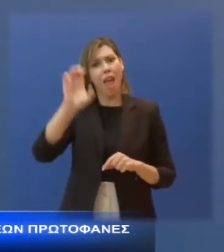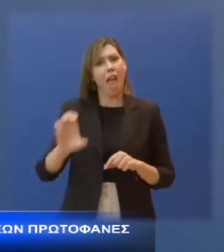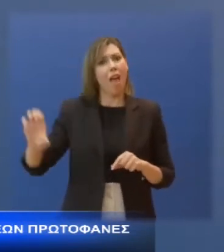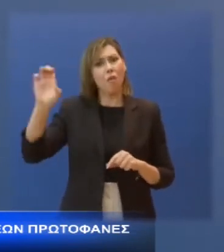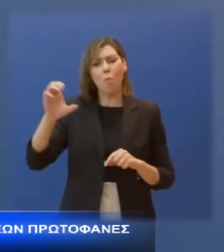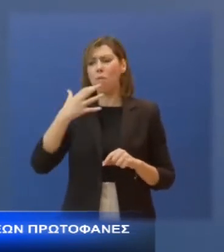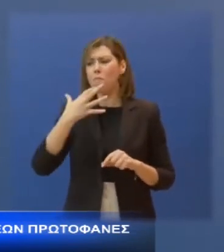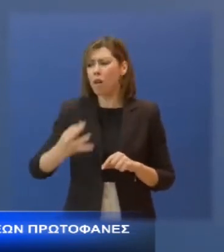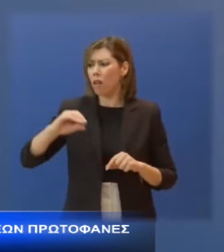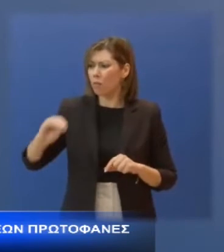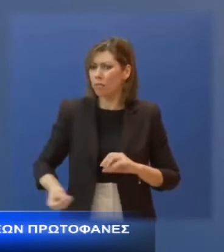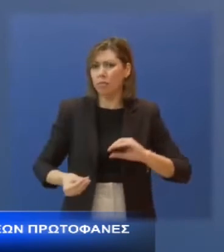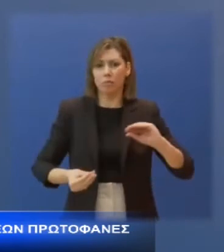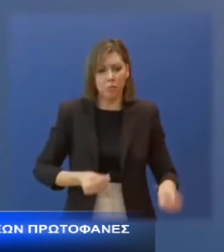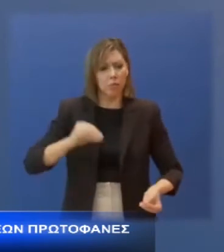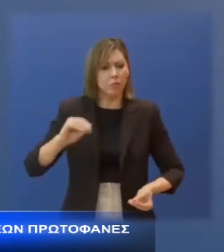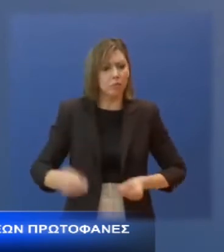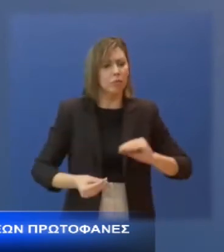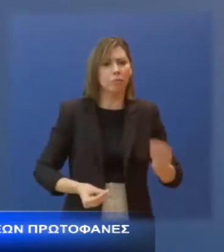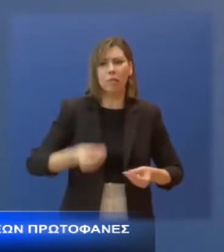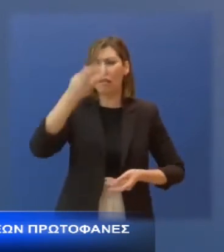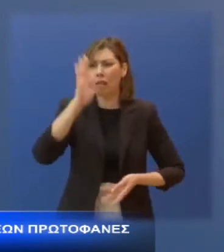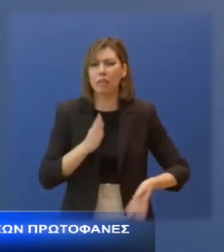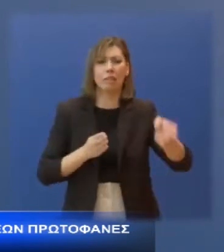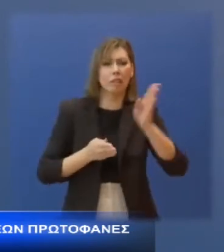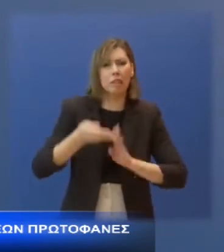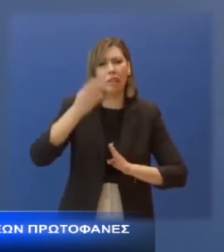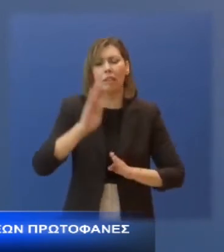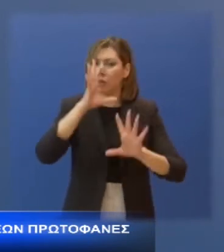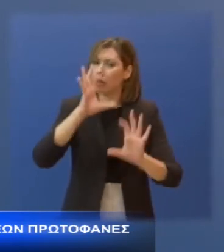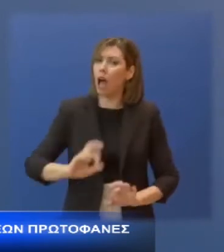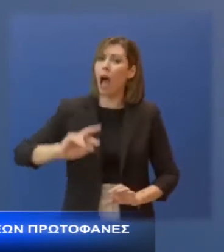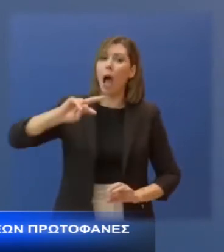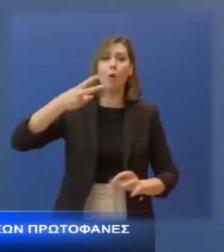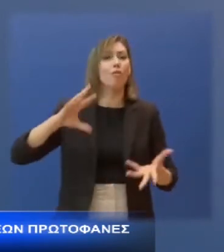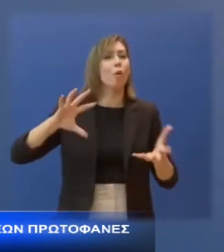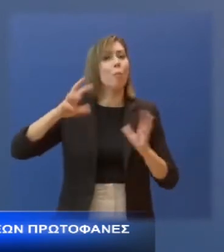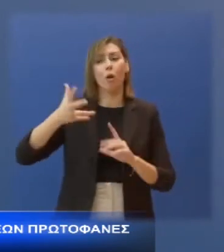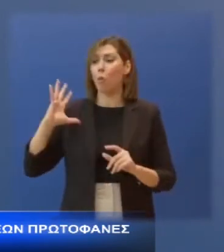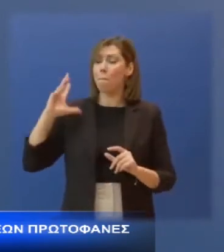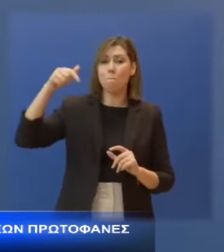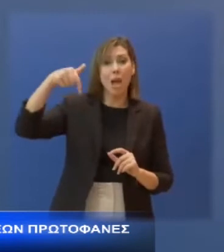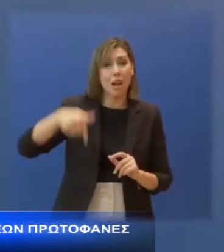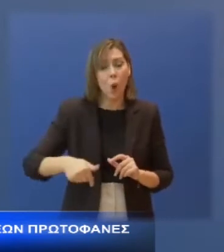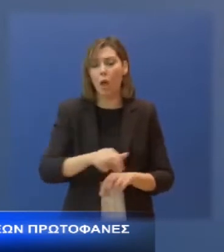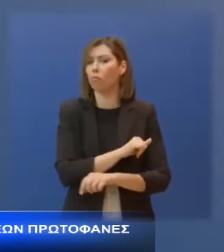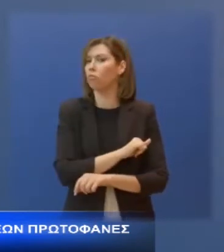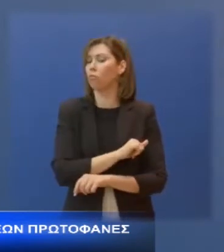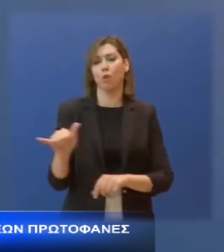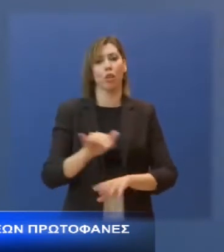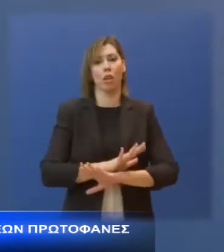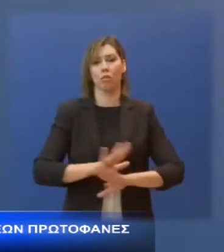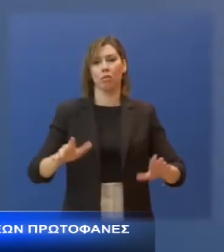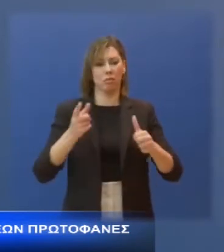Β' Παγκόσμιο Πόλεμο και μετά. Η πανδημία, η ενεργειακή κρίση, η κρίση ακρίβειας στα καταναλωτικά αγαθά και εσχάτως η ένταση στην Ανατολική